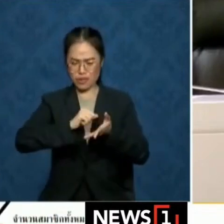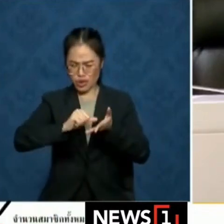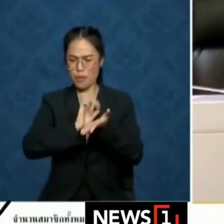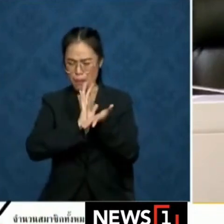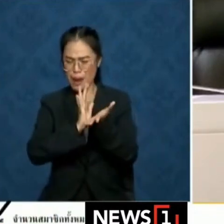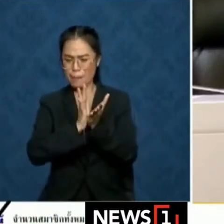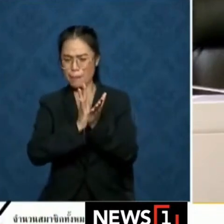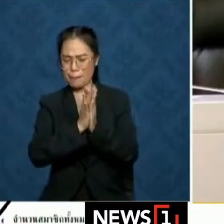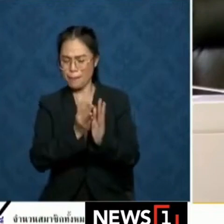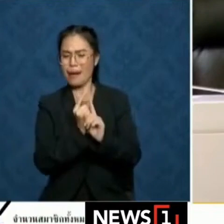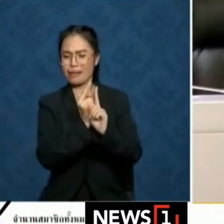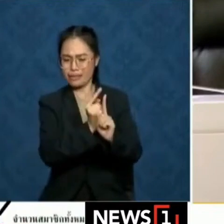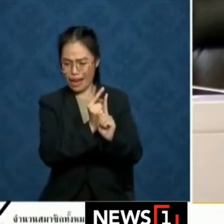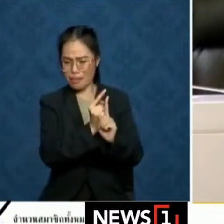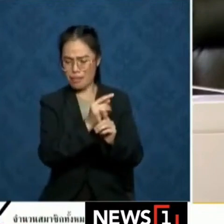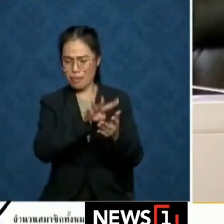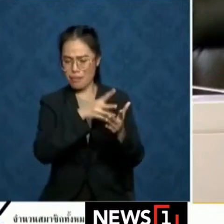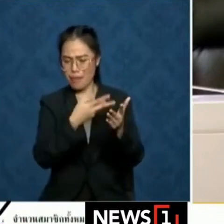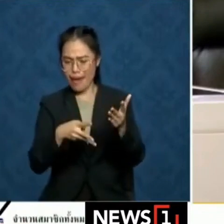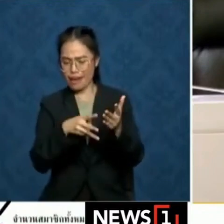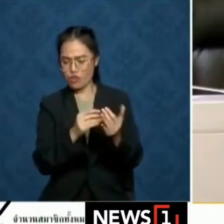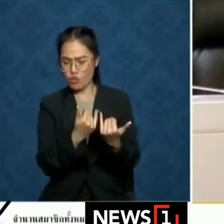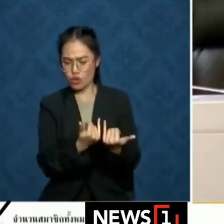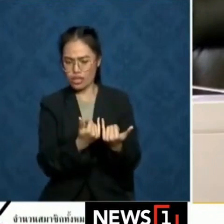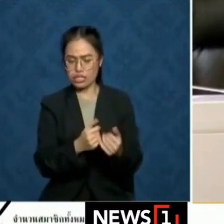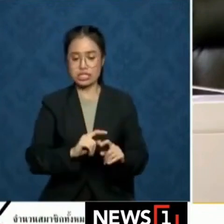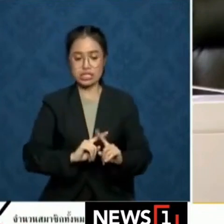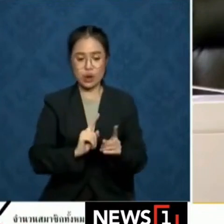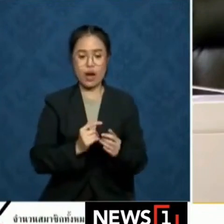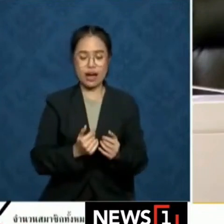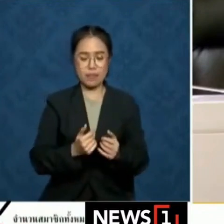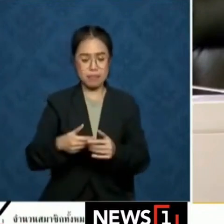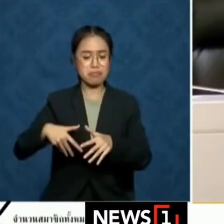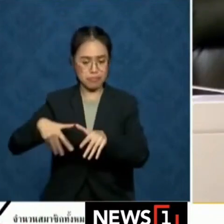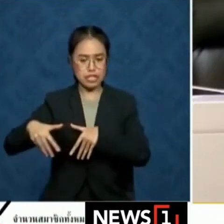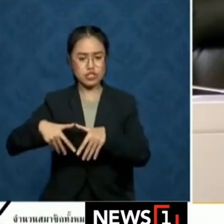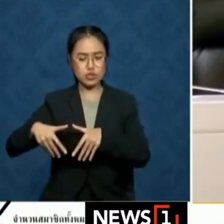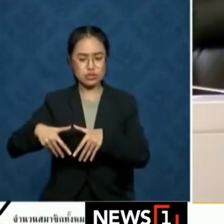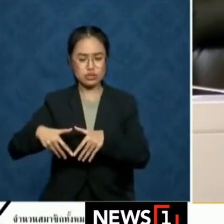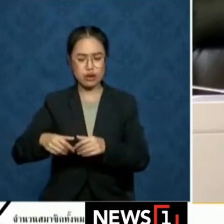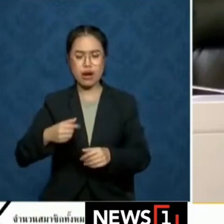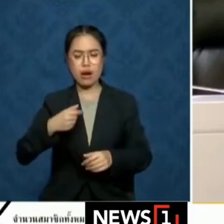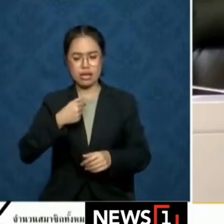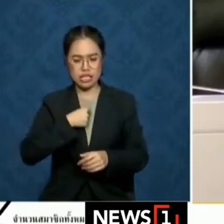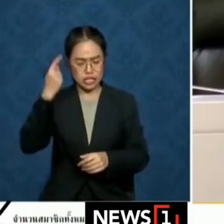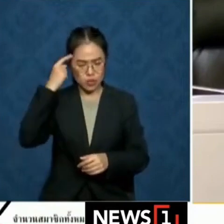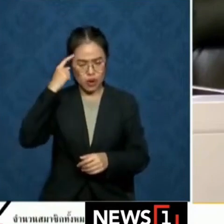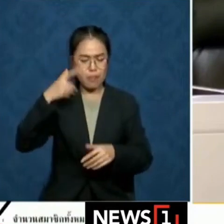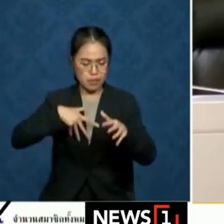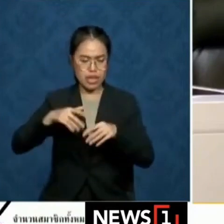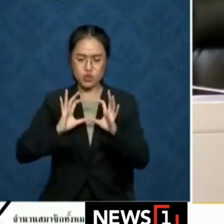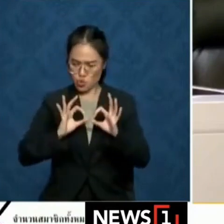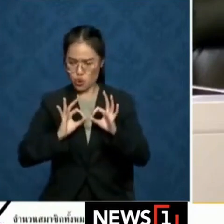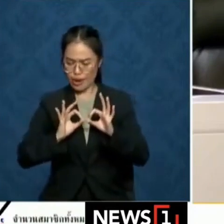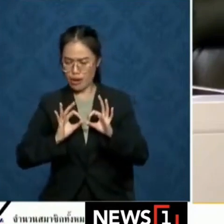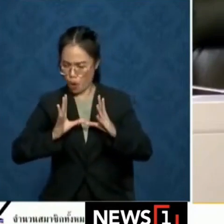นะคะผมเชื่อว่าประชาชนเนี่ยก็พึงพอใจในผลงานที่ทำมาและคนอย่างผมเองก็ไม่เคยเกรงใจใครด้วยถ้า